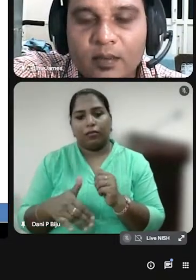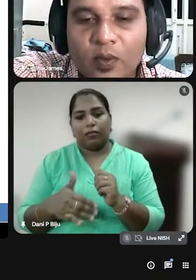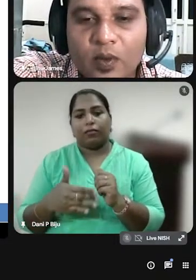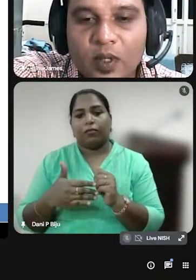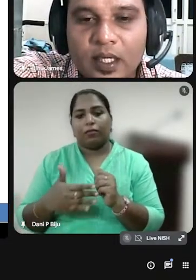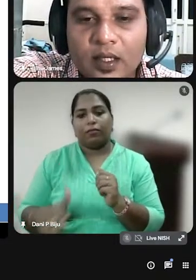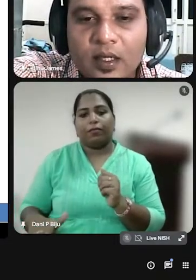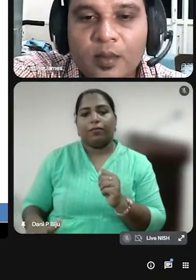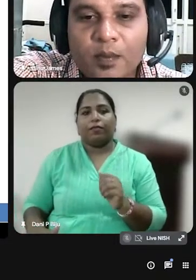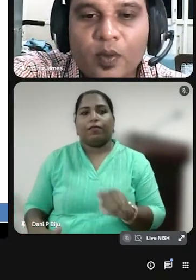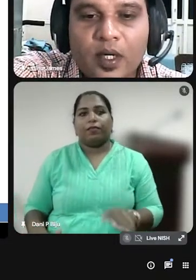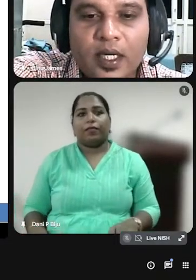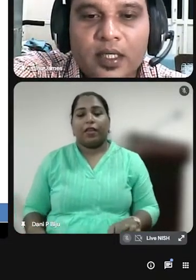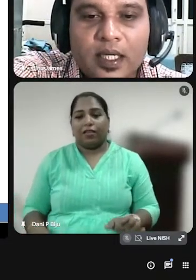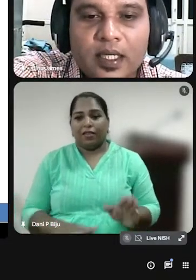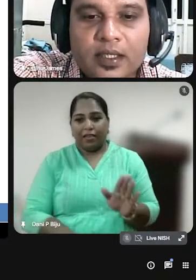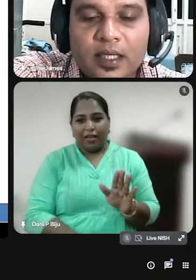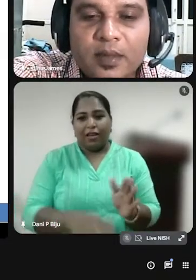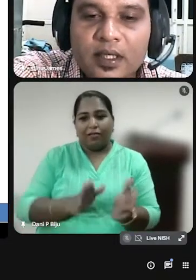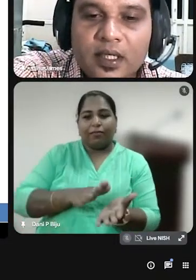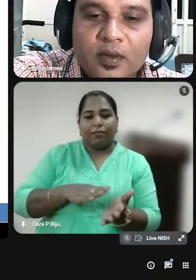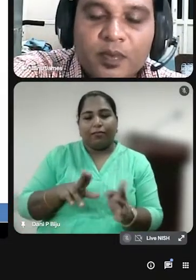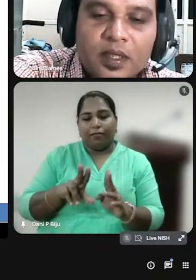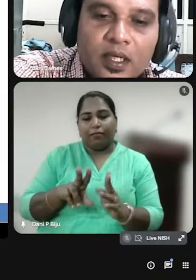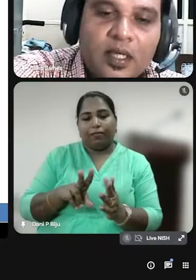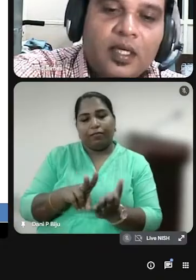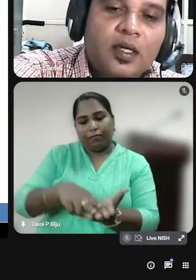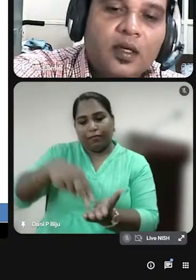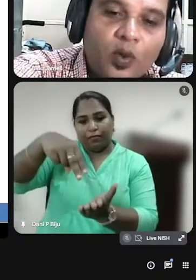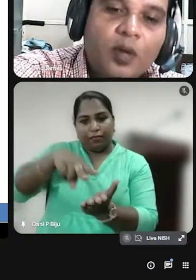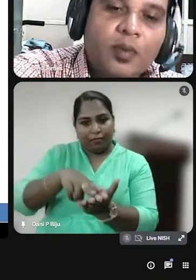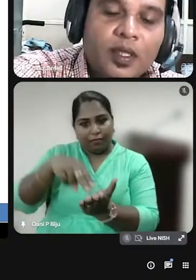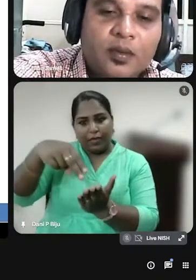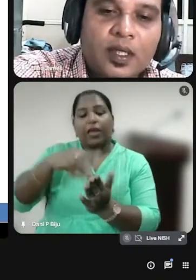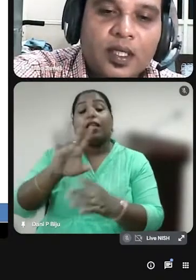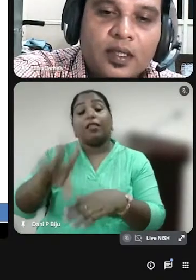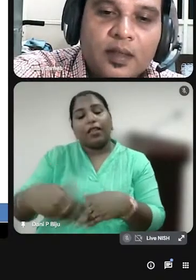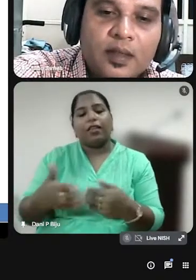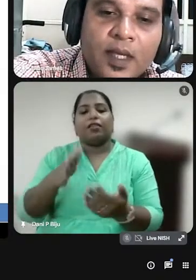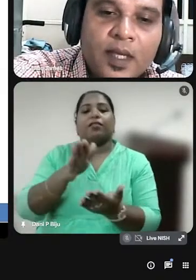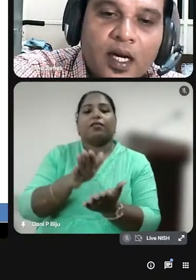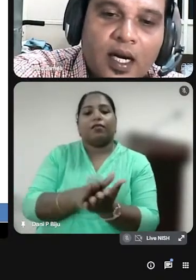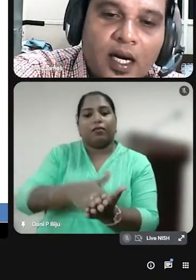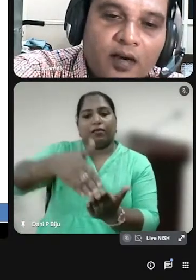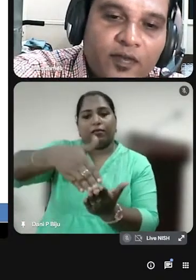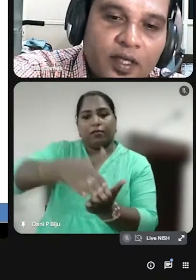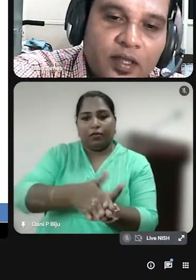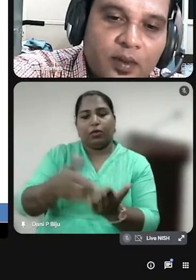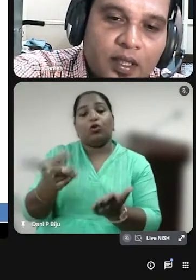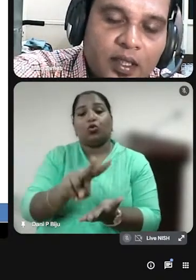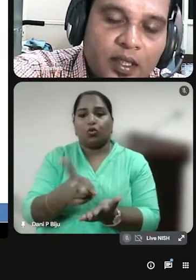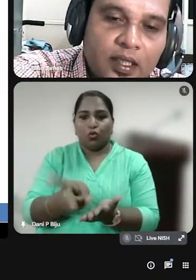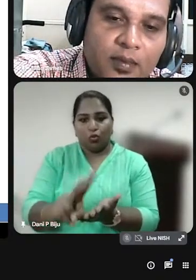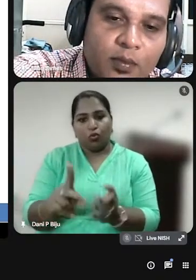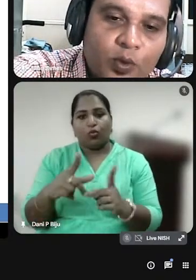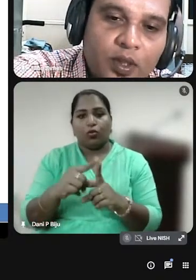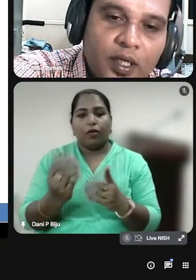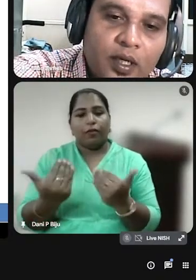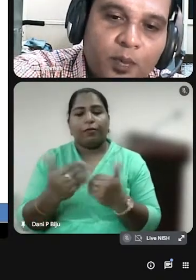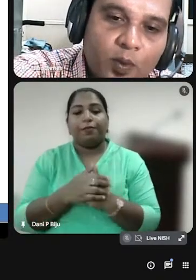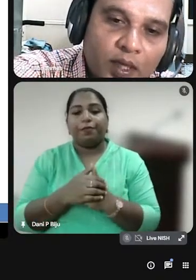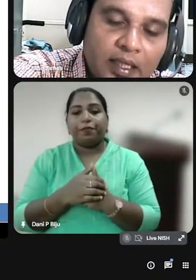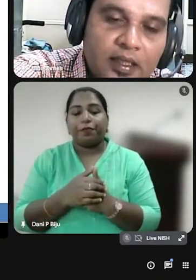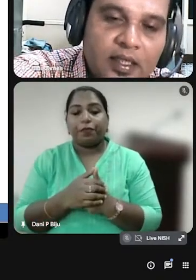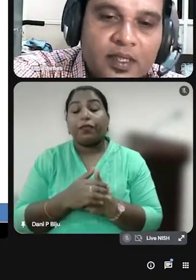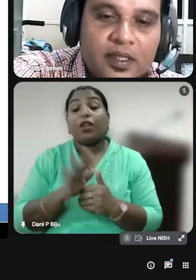പാദത്തിന് മുകളിലേക്ക് പൊക്കുകയും താഴ്ത്തുകയും ചെയ്യാം. ഇതിന്റെ ഒരു പ്രധാന ഗുണം എന്ന് പറയുന്നത് കാഫ് എന്ന് പറയുന്ന നമ്മുടെ